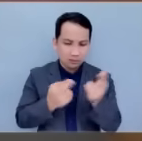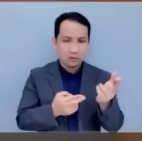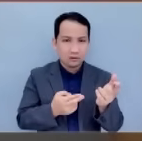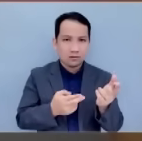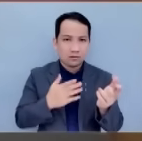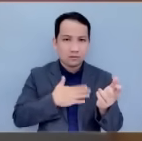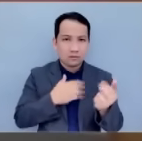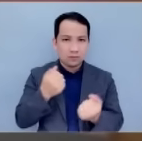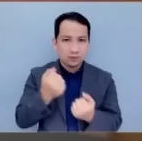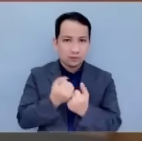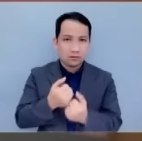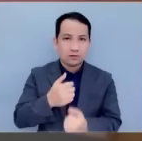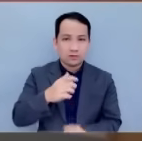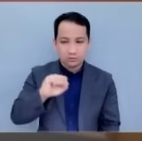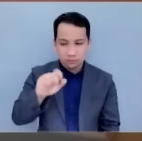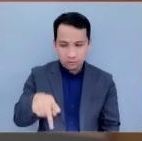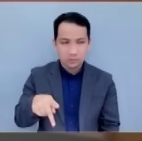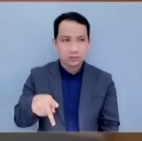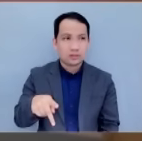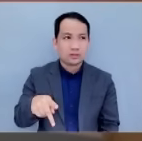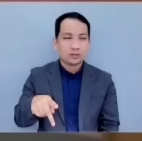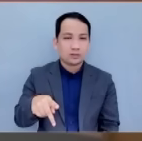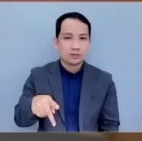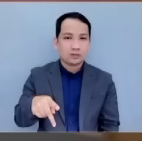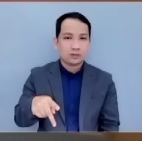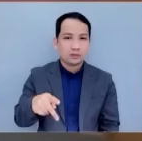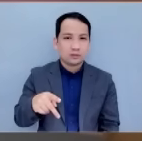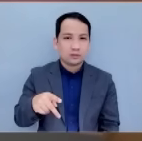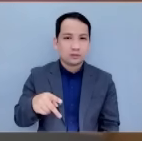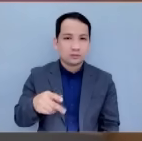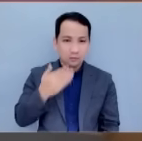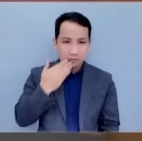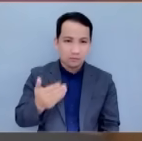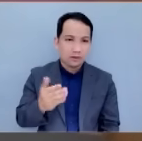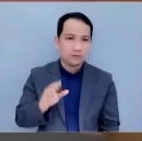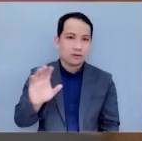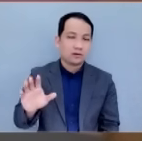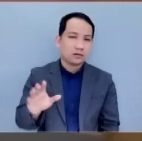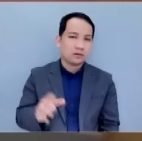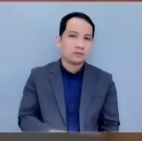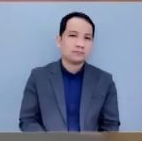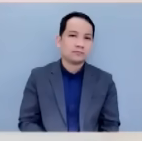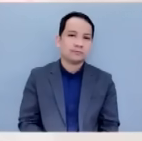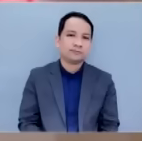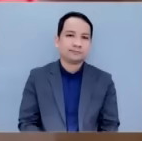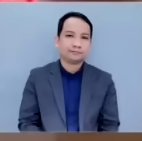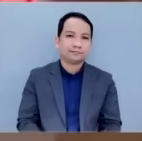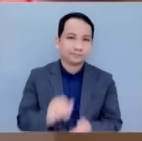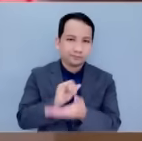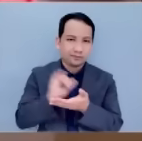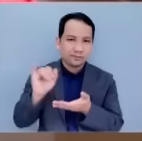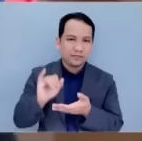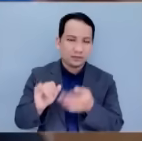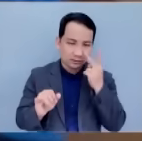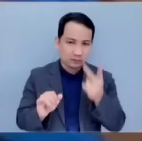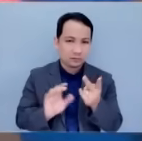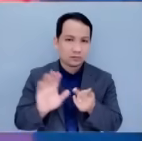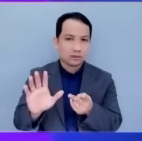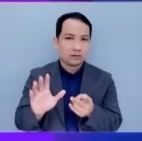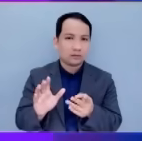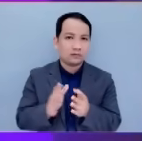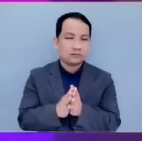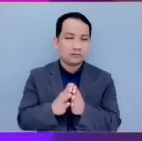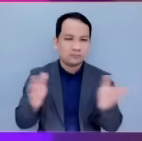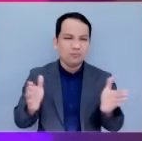to SP and gratitude na dinefend niya ang institution. Nakita naman natin kung